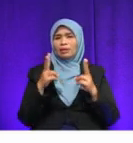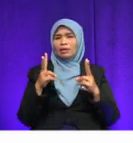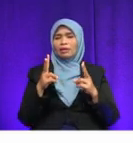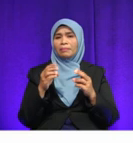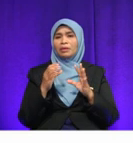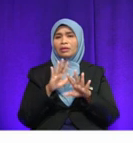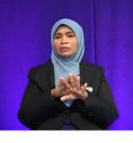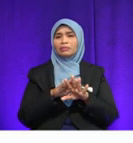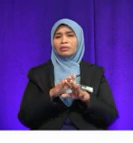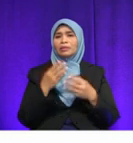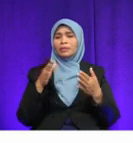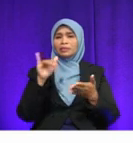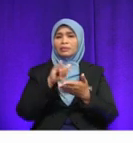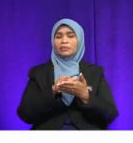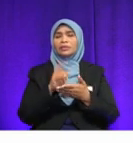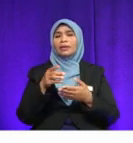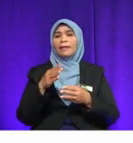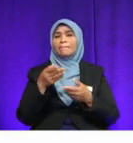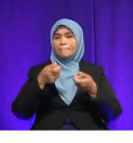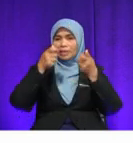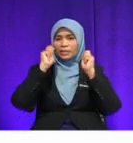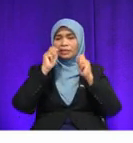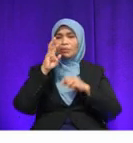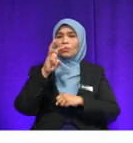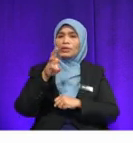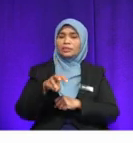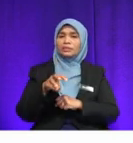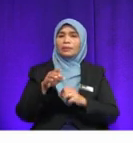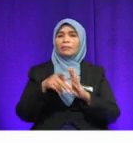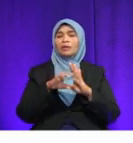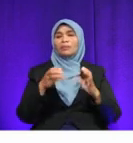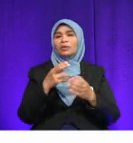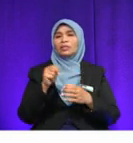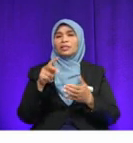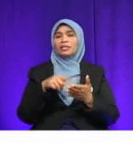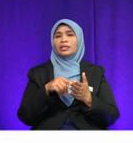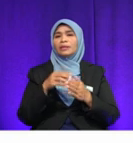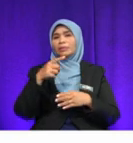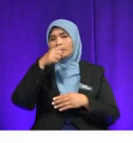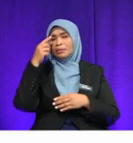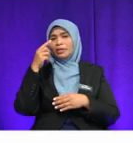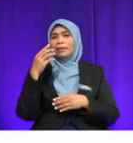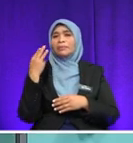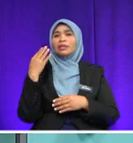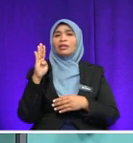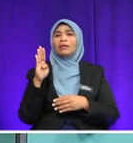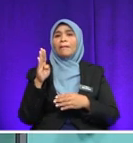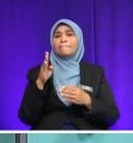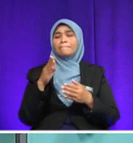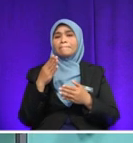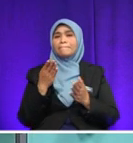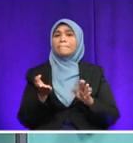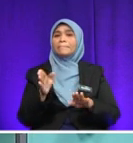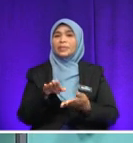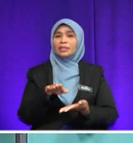apa yang berlaku dekat dia perbuatan ini menyebabkan beliau meninggal dunia innalillahi wa inna ilaihi